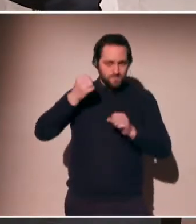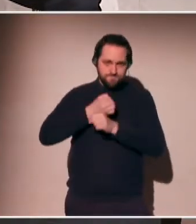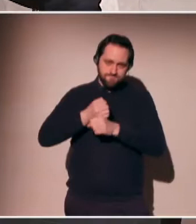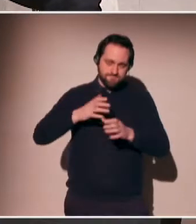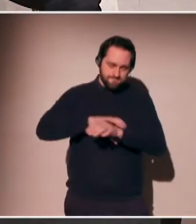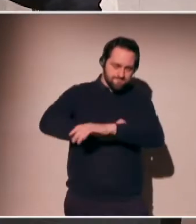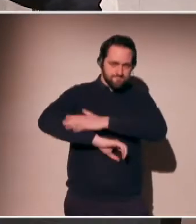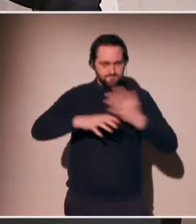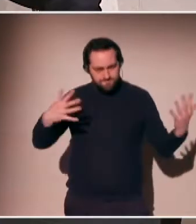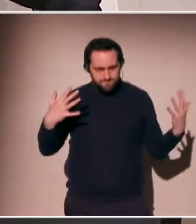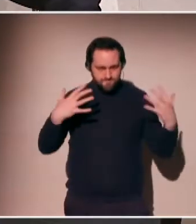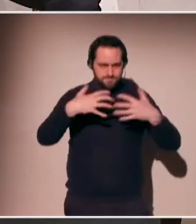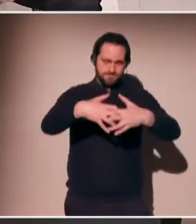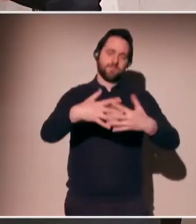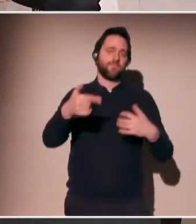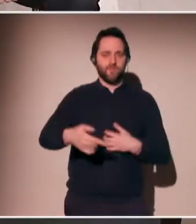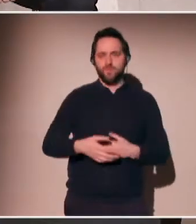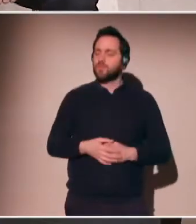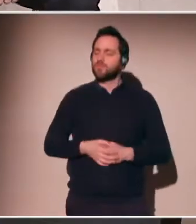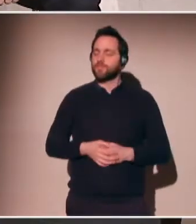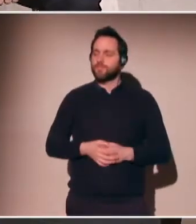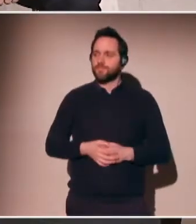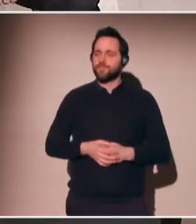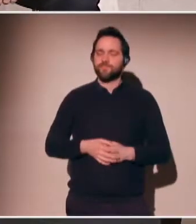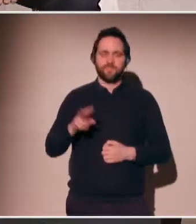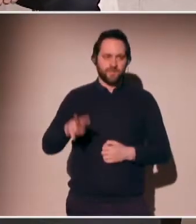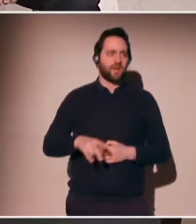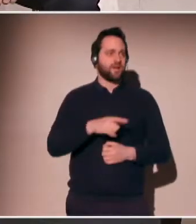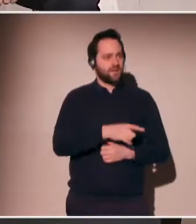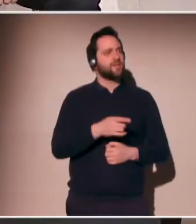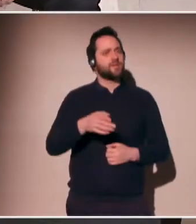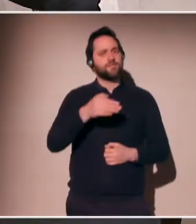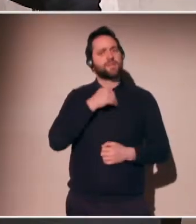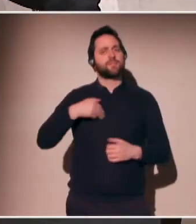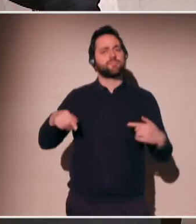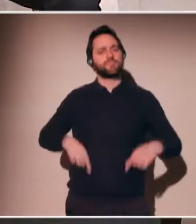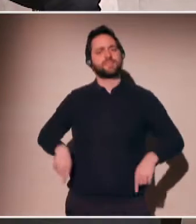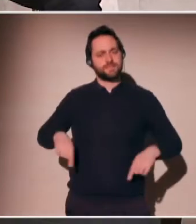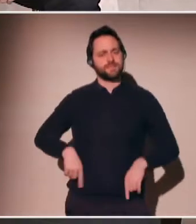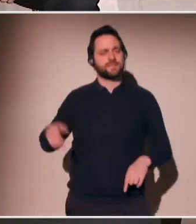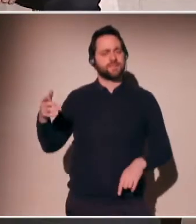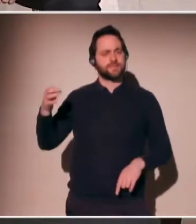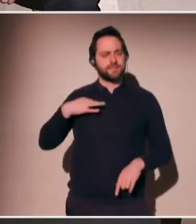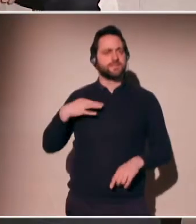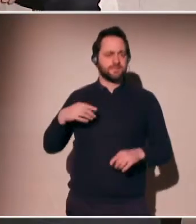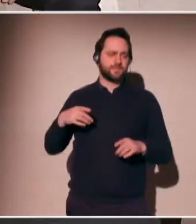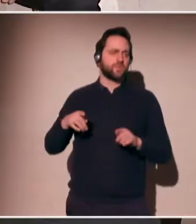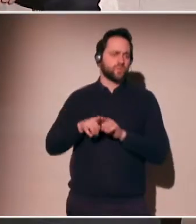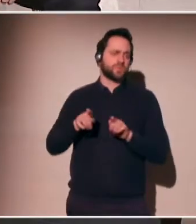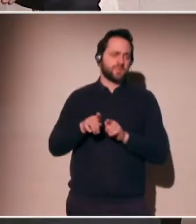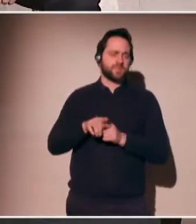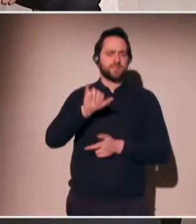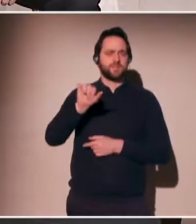crois que par exemple les doubles positions qui ont été évoquées par la ministre tout à l'heure et dont Yann Lequin est un vibrant